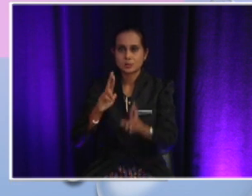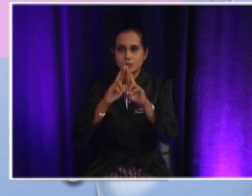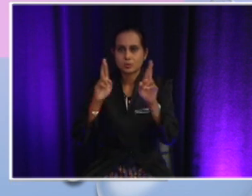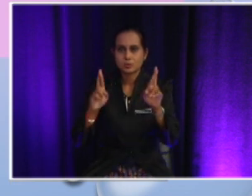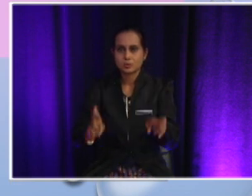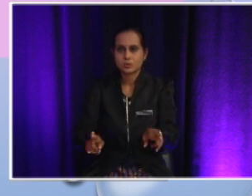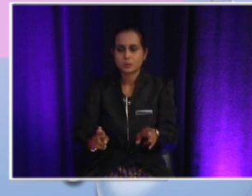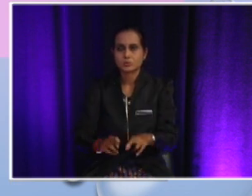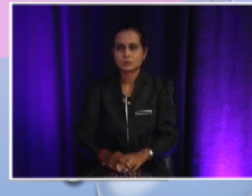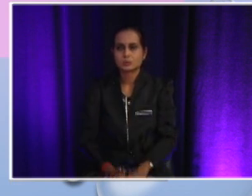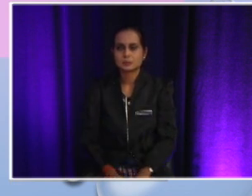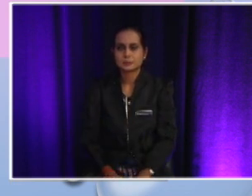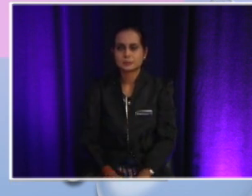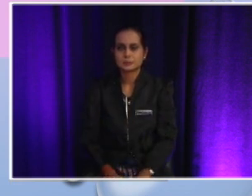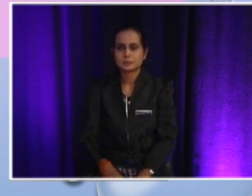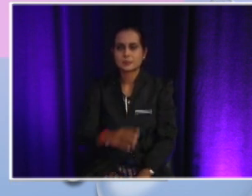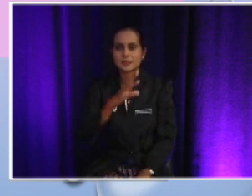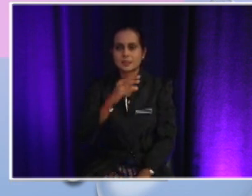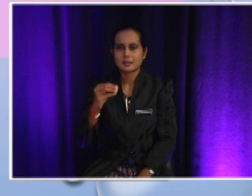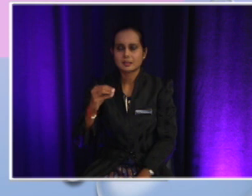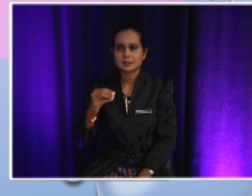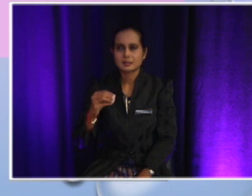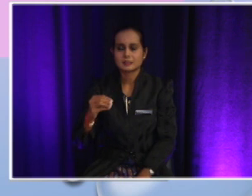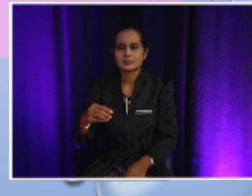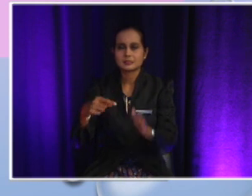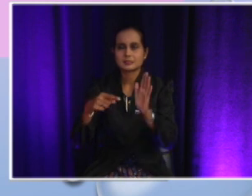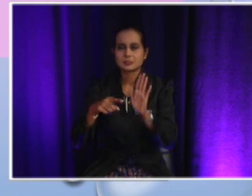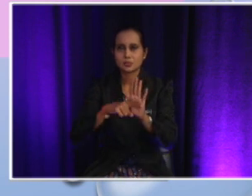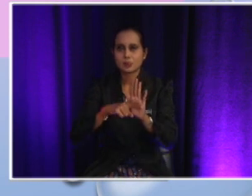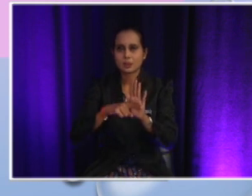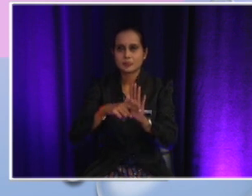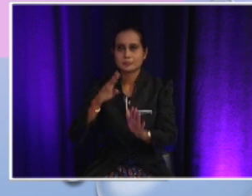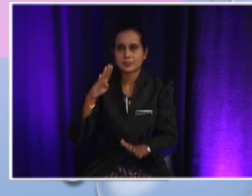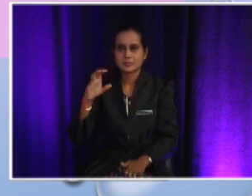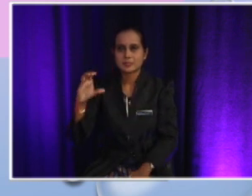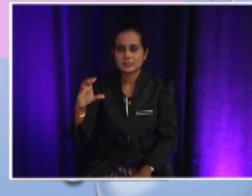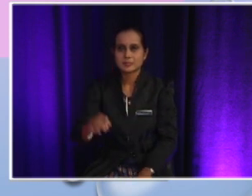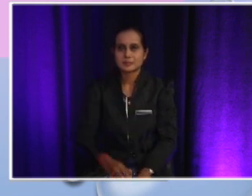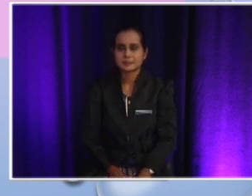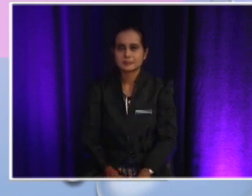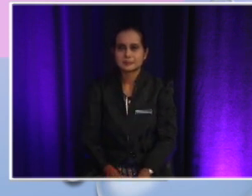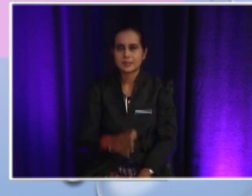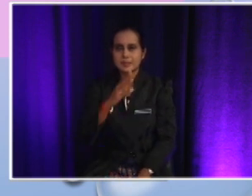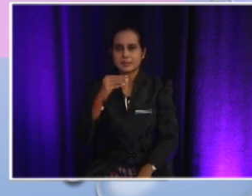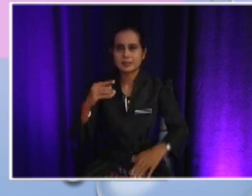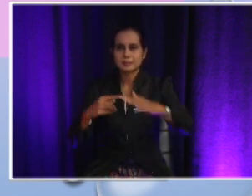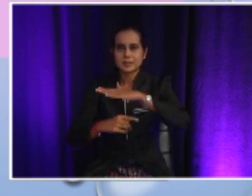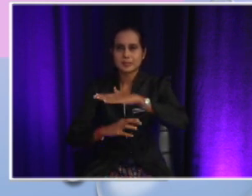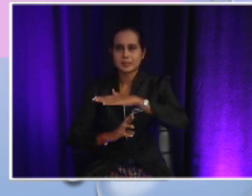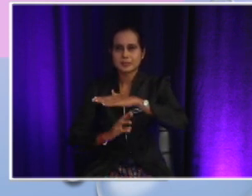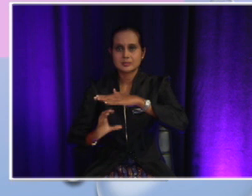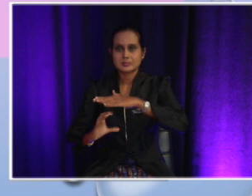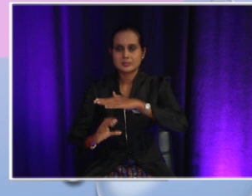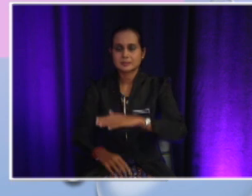okey, barulah kita letakkan VCC tolak VCE bagi dengan RC. Bagi dengan RC di sini,